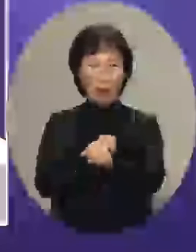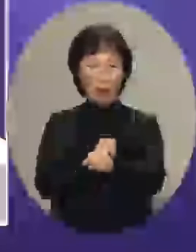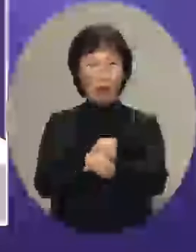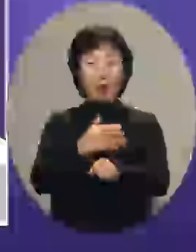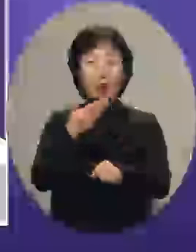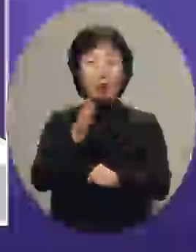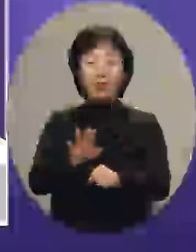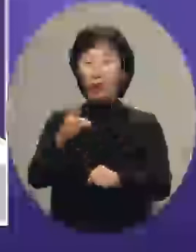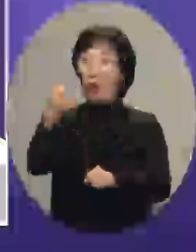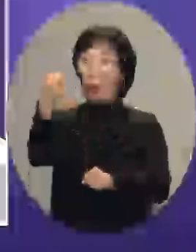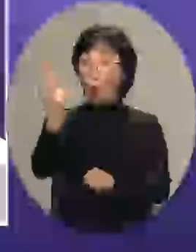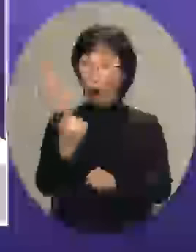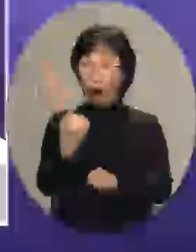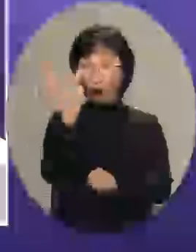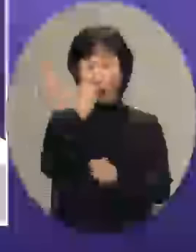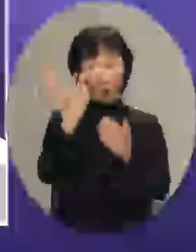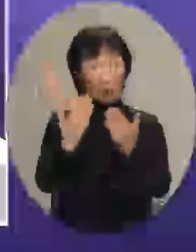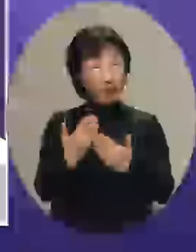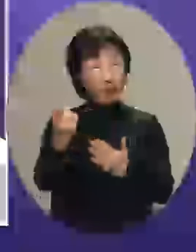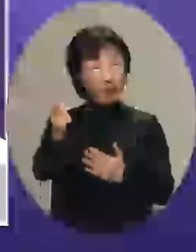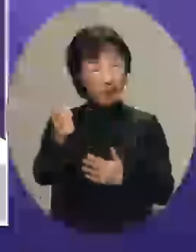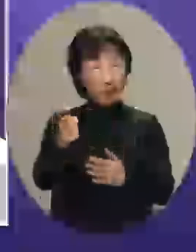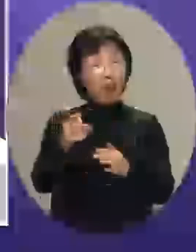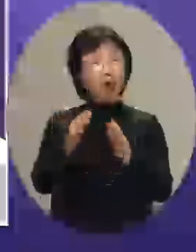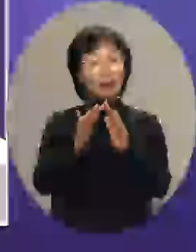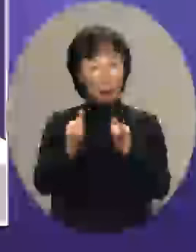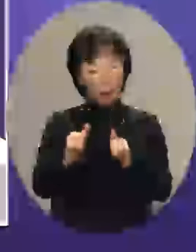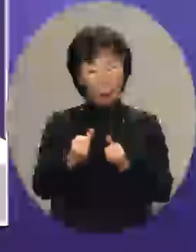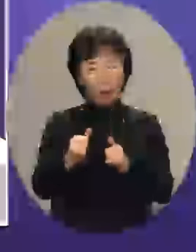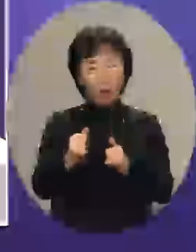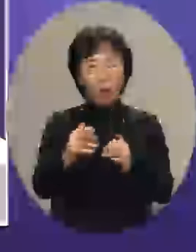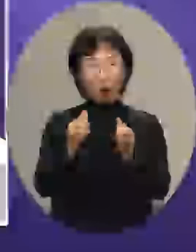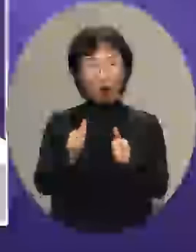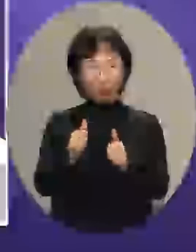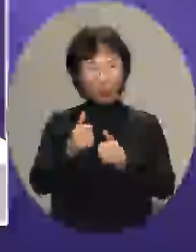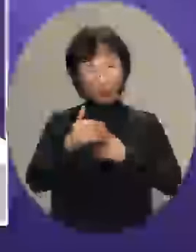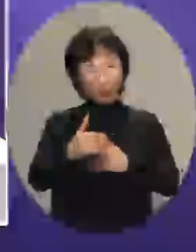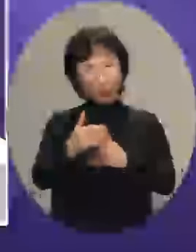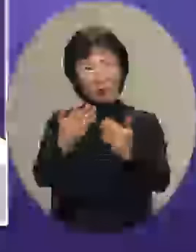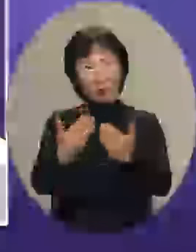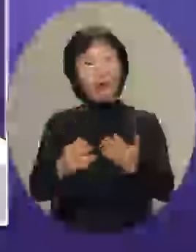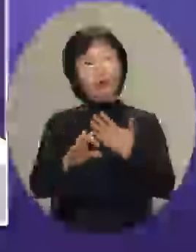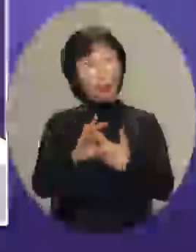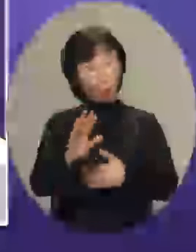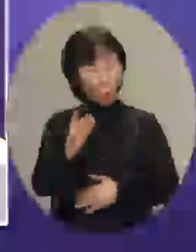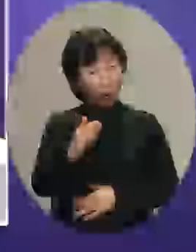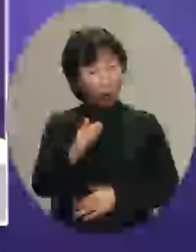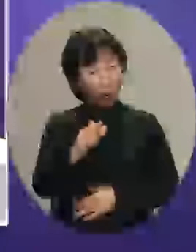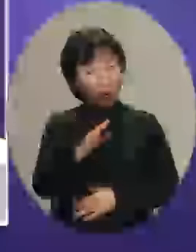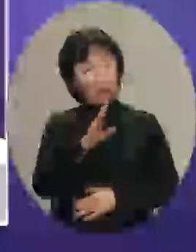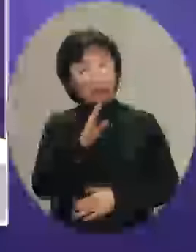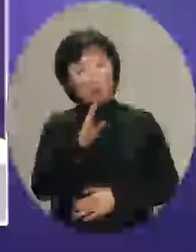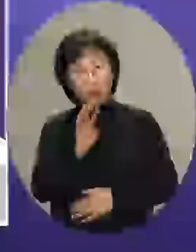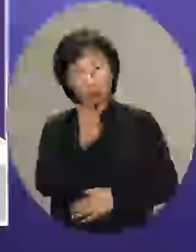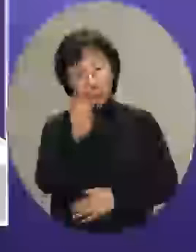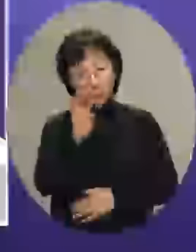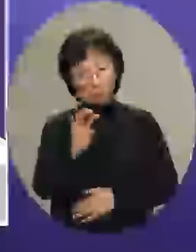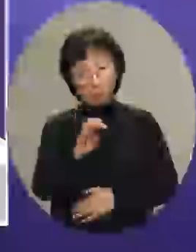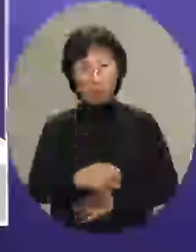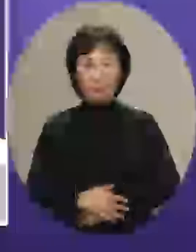들어왔잖아요. 들어와서 수사를 받는 그런 절차를 받아서 법적 절차를 밟으면 안 되는 거 아니겠습니까? 어쨌든 그